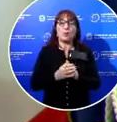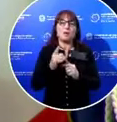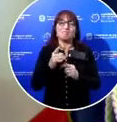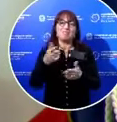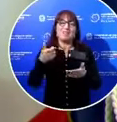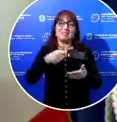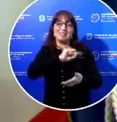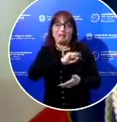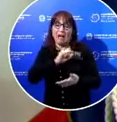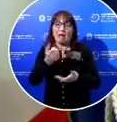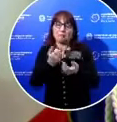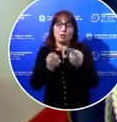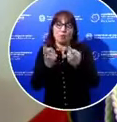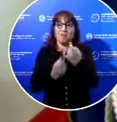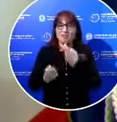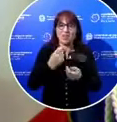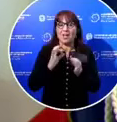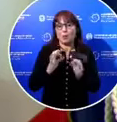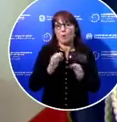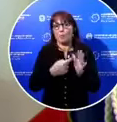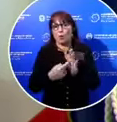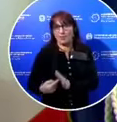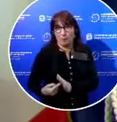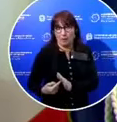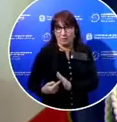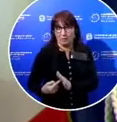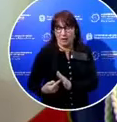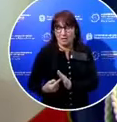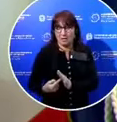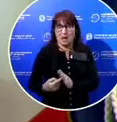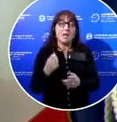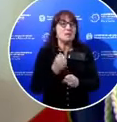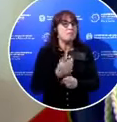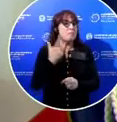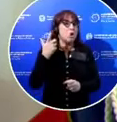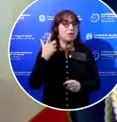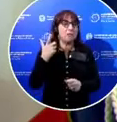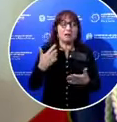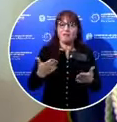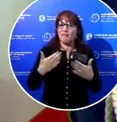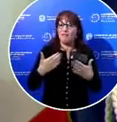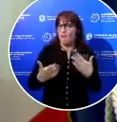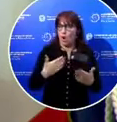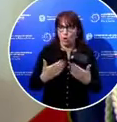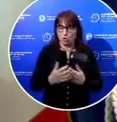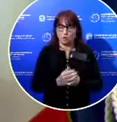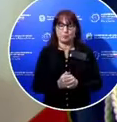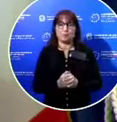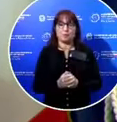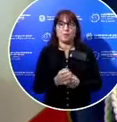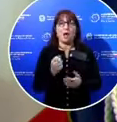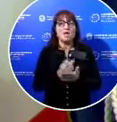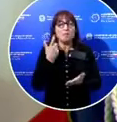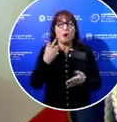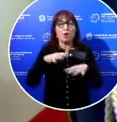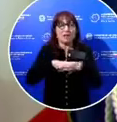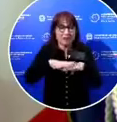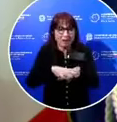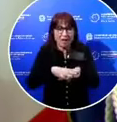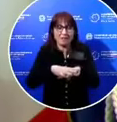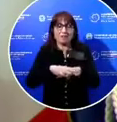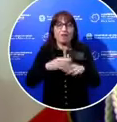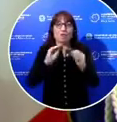patologie correlate allo stato di tossicodipendenza, ed è necessario farlo molto presto. Occorre una rete di protezione intorno